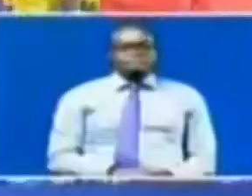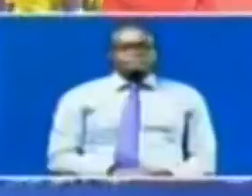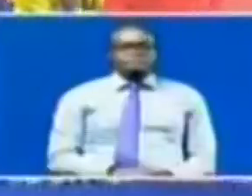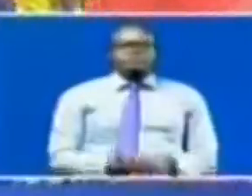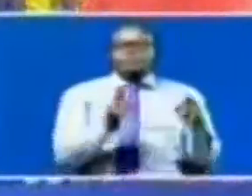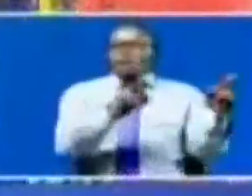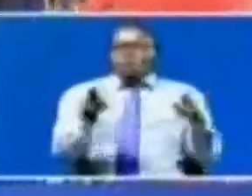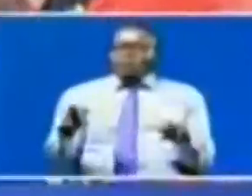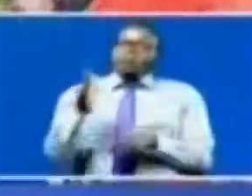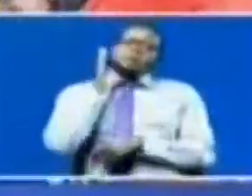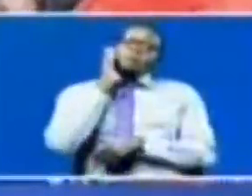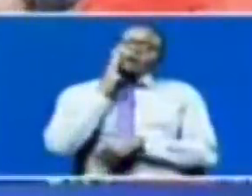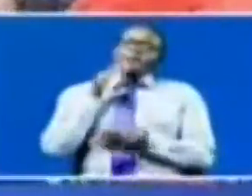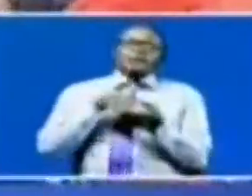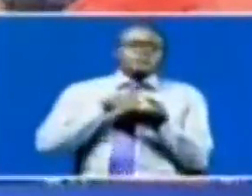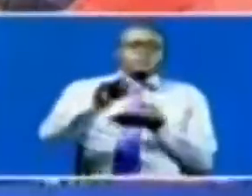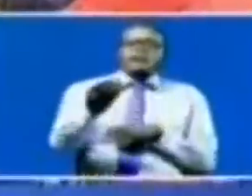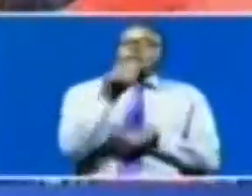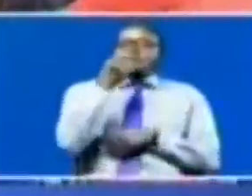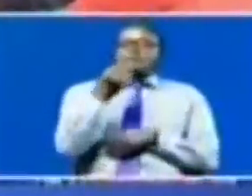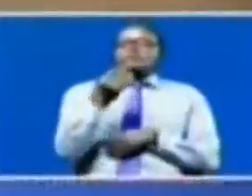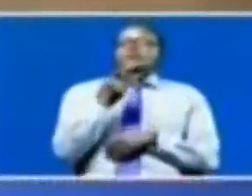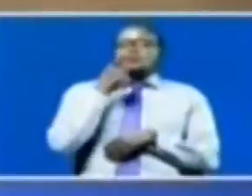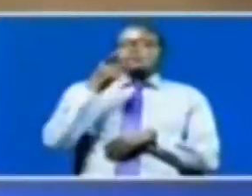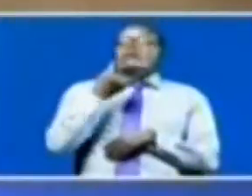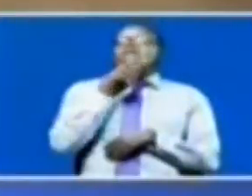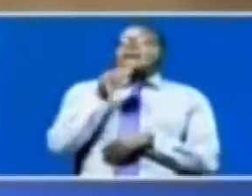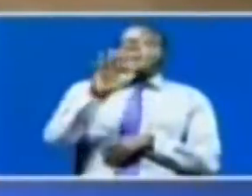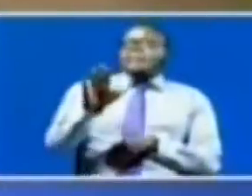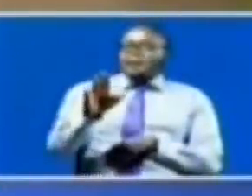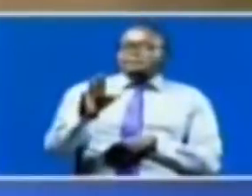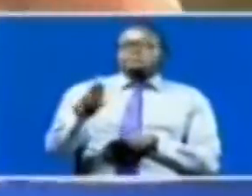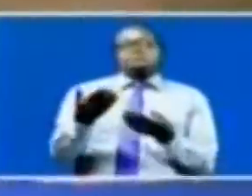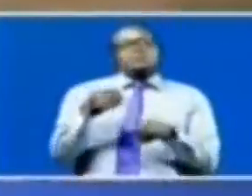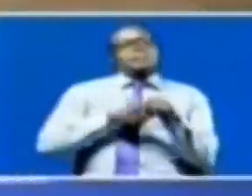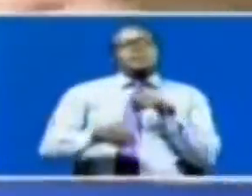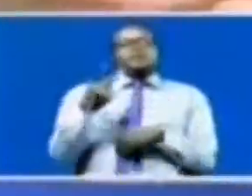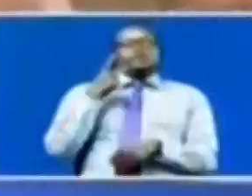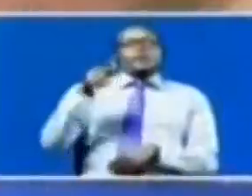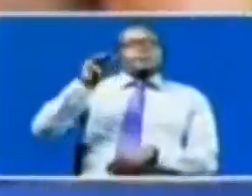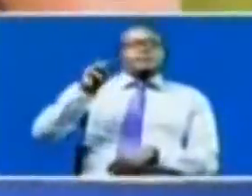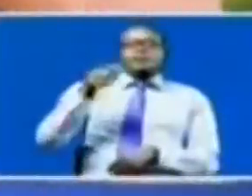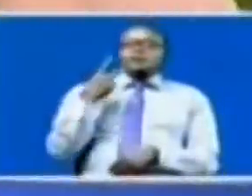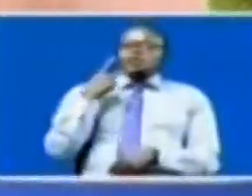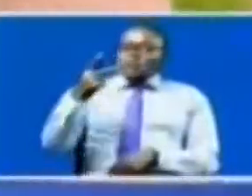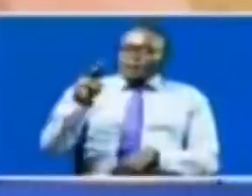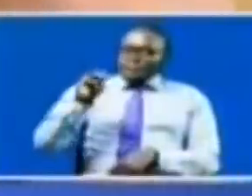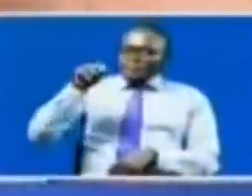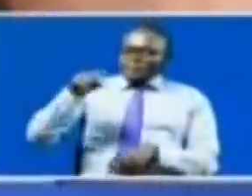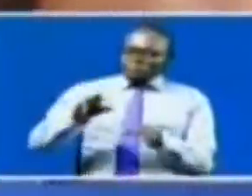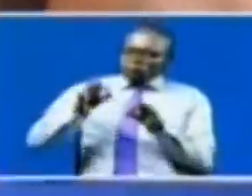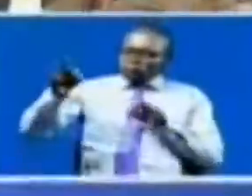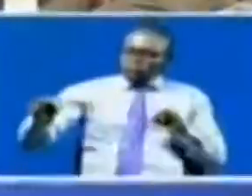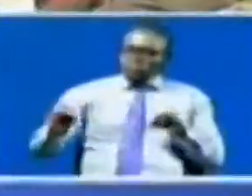Ziara ya kawaida ya mamake kumpelekea baba yao chakula kwenye duka lililoko umbali wa mita 200 hivi kutoka nyumbani kwao,